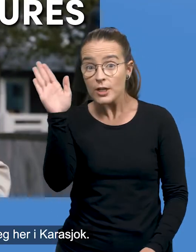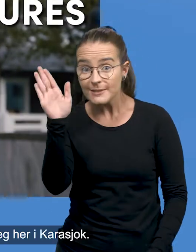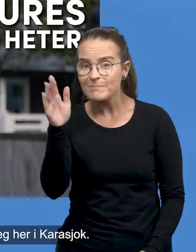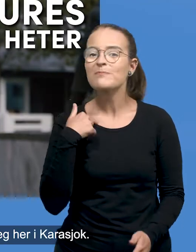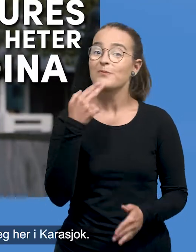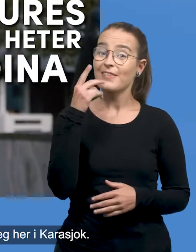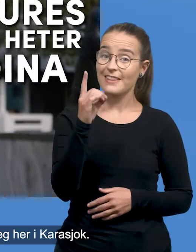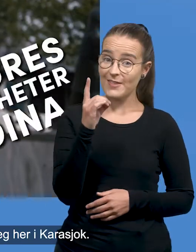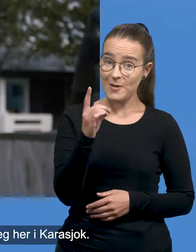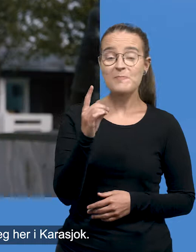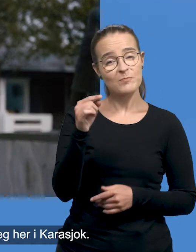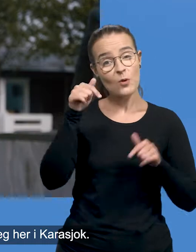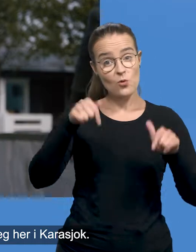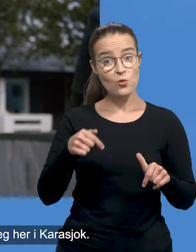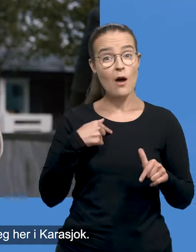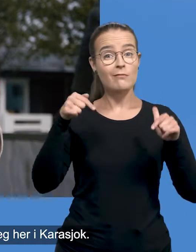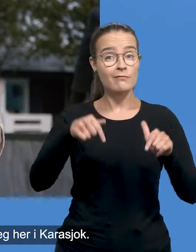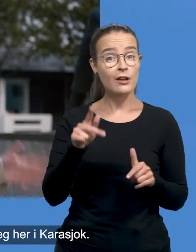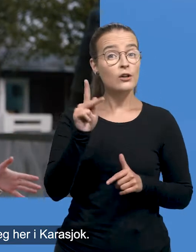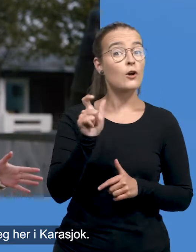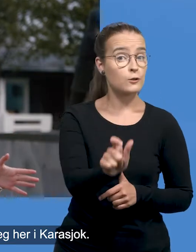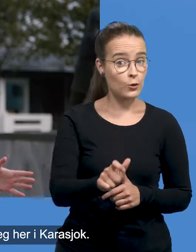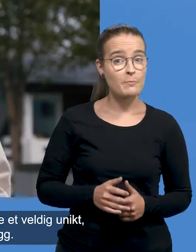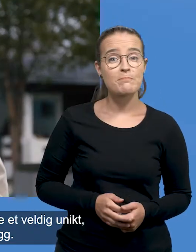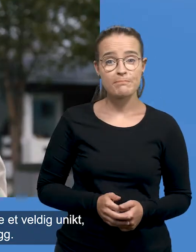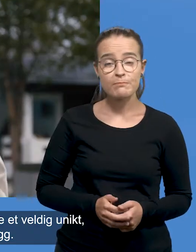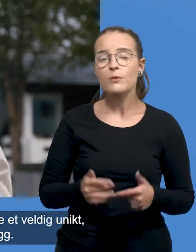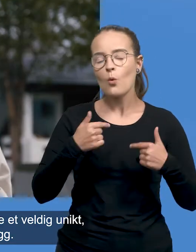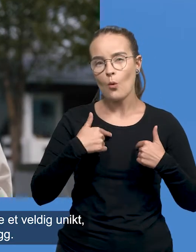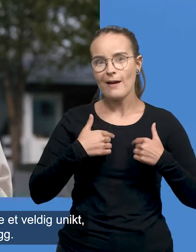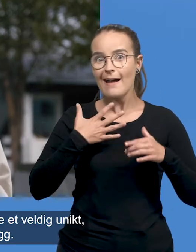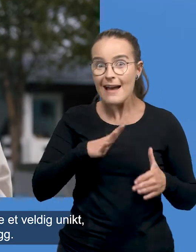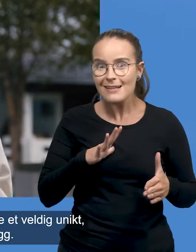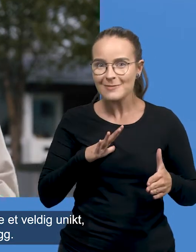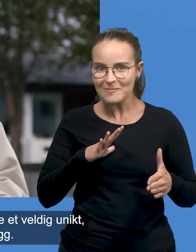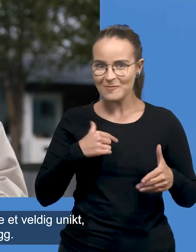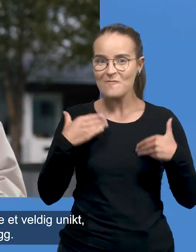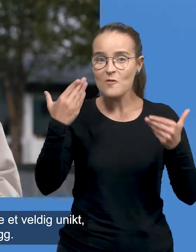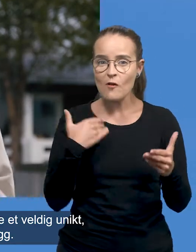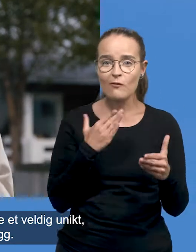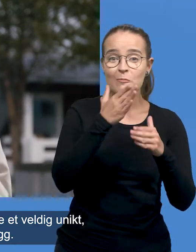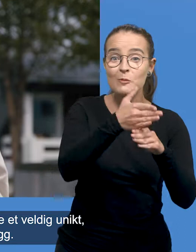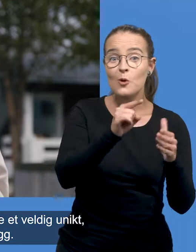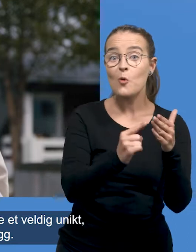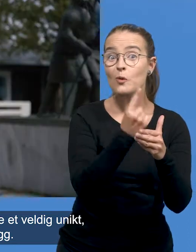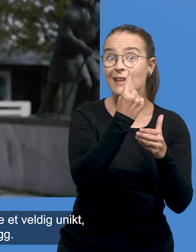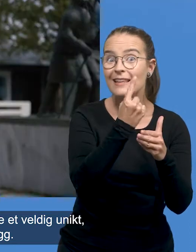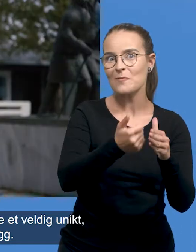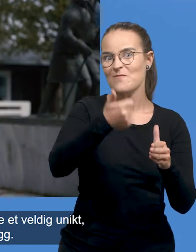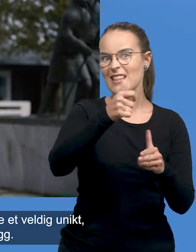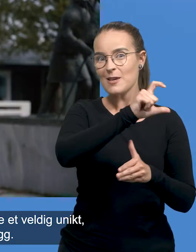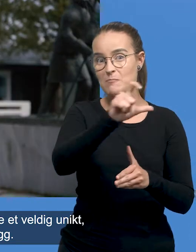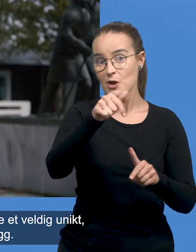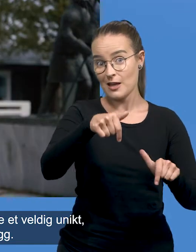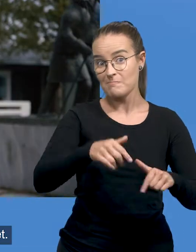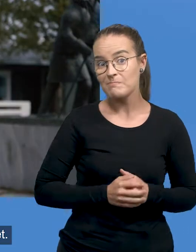Bores, jeg heter Dina, og akkurat nå er jeg her i Karasjok. Og jeg er så heldig at jeg får lov til å besøke et veldig unikt, men også